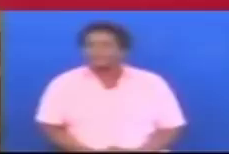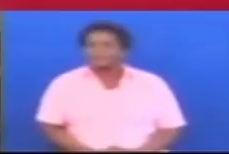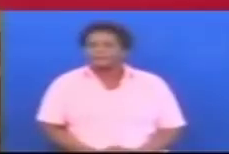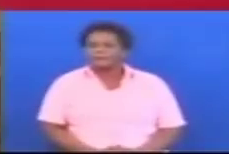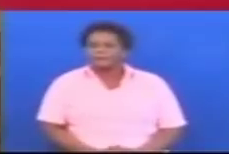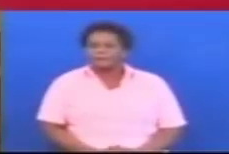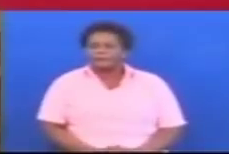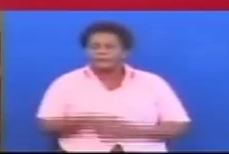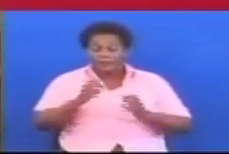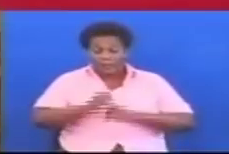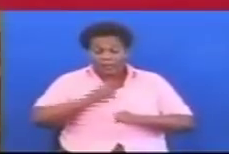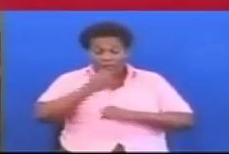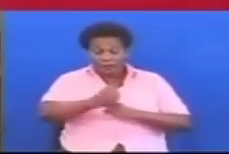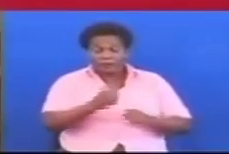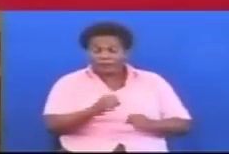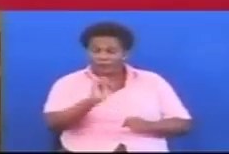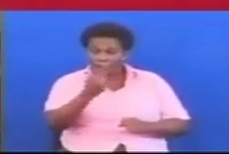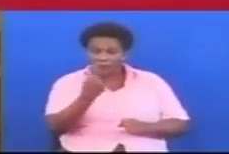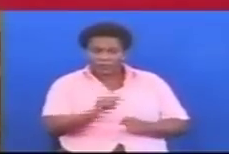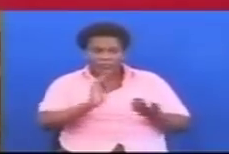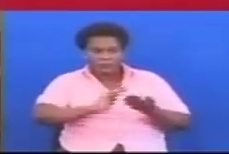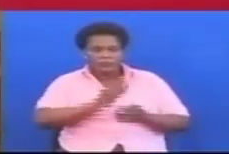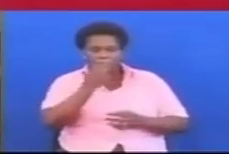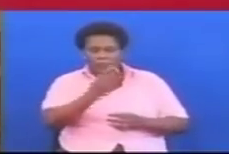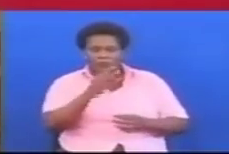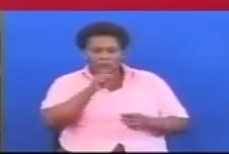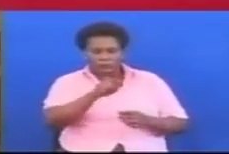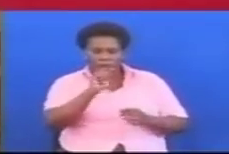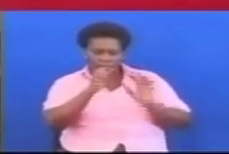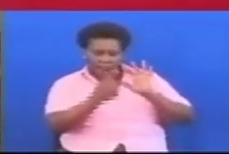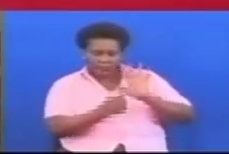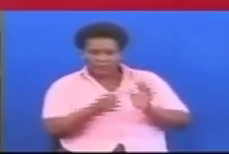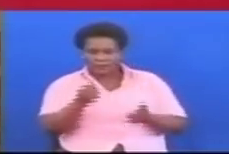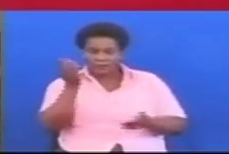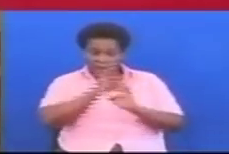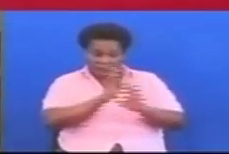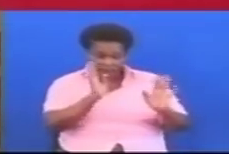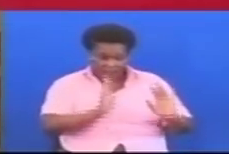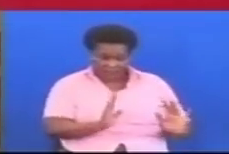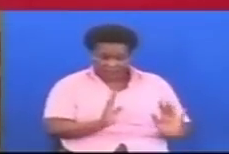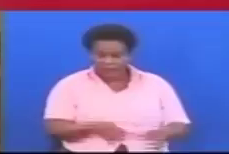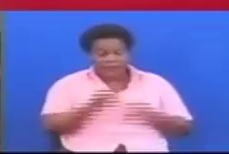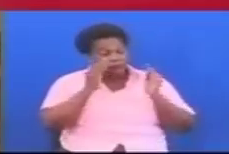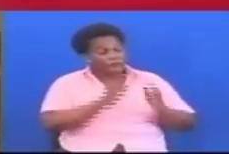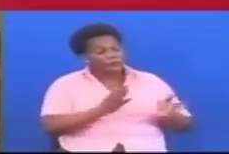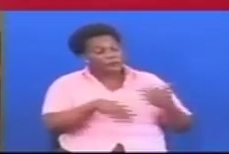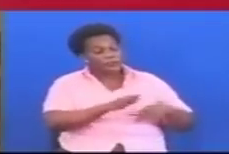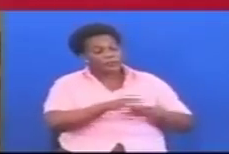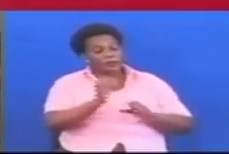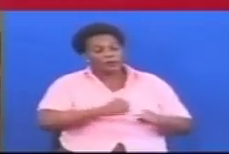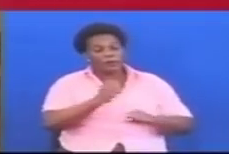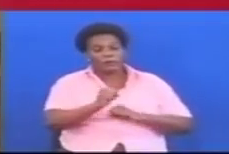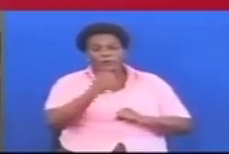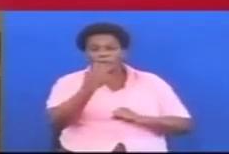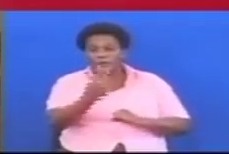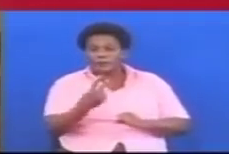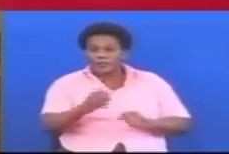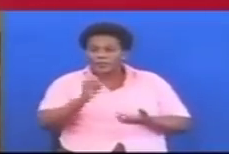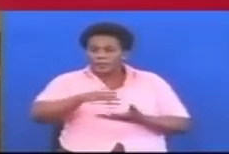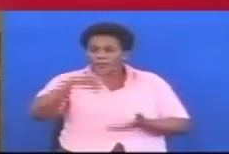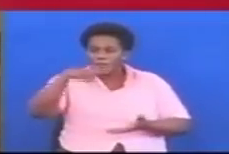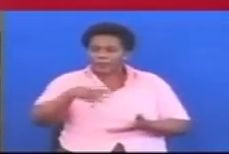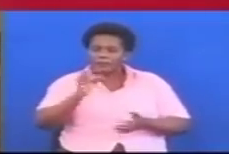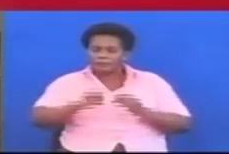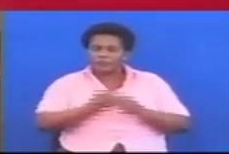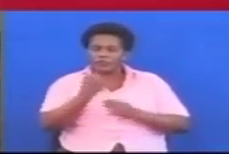Awamu ya kwanza iliharimu shilingi bilioni 3.6 imekamilika. Mheshimiwa Mwenyekiti, awamu ya pili ya mradi inayoharimu shilingi